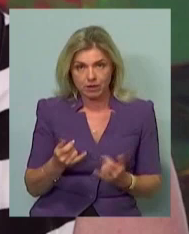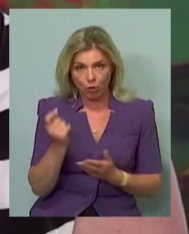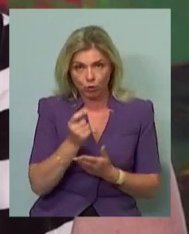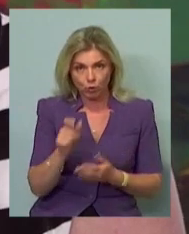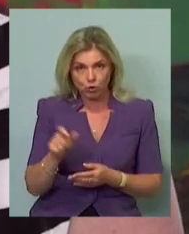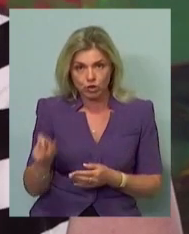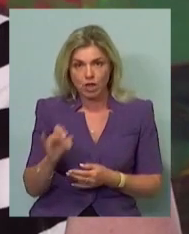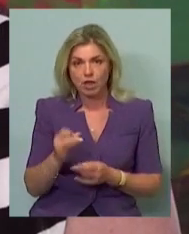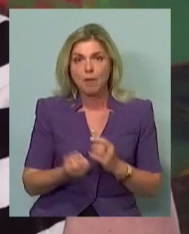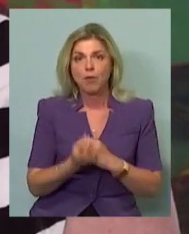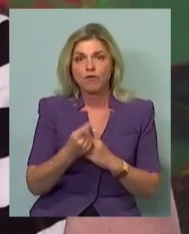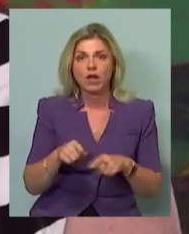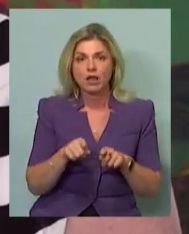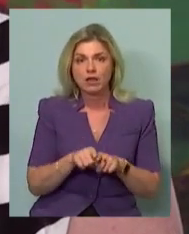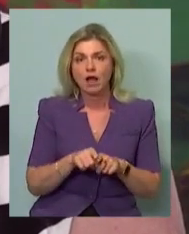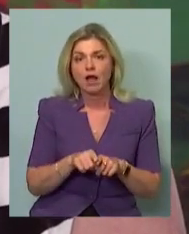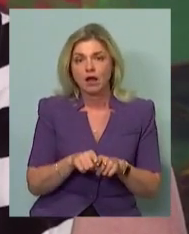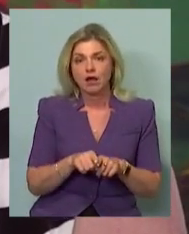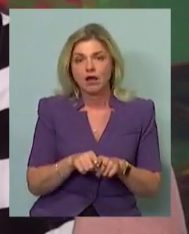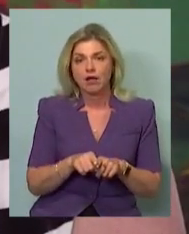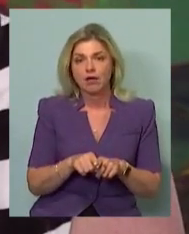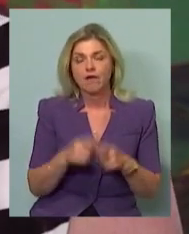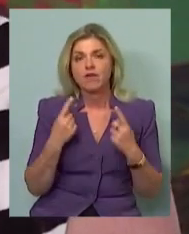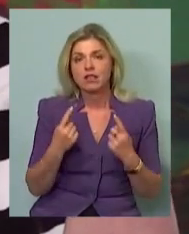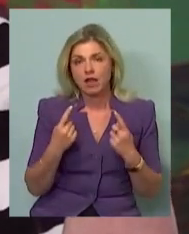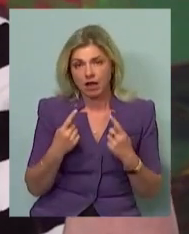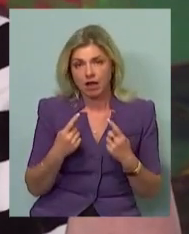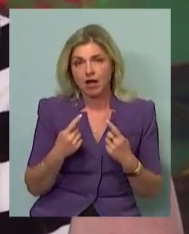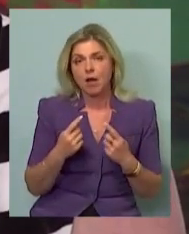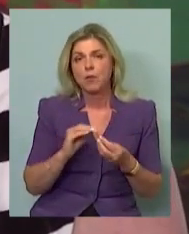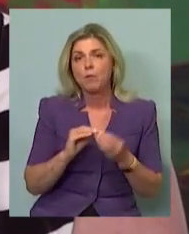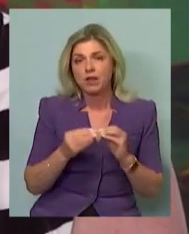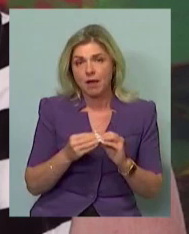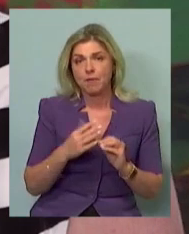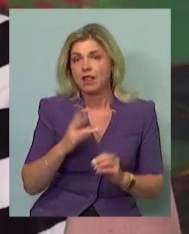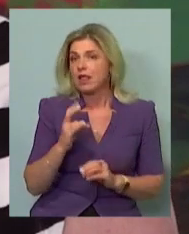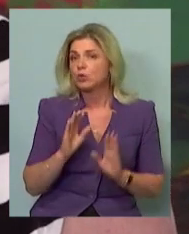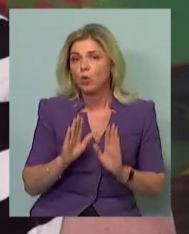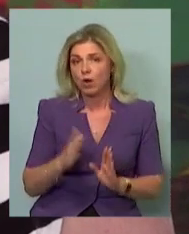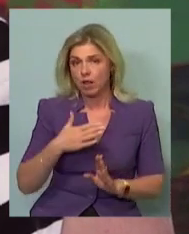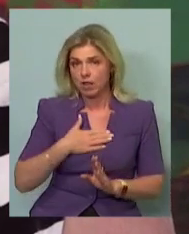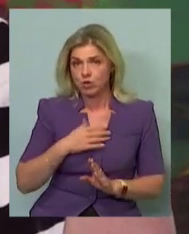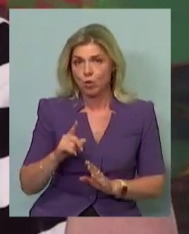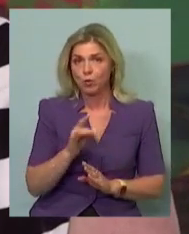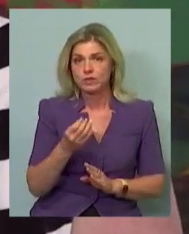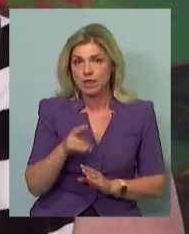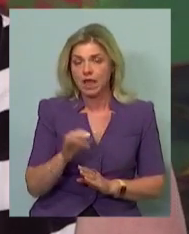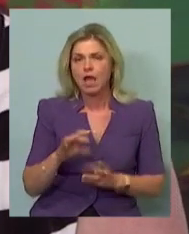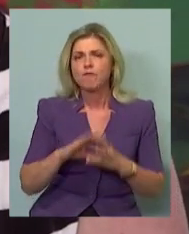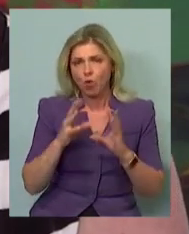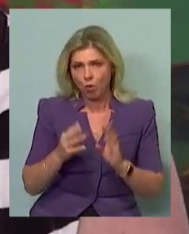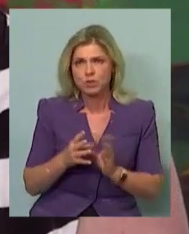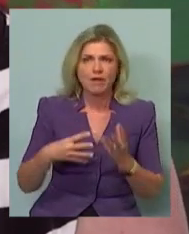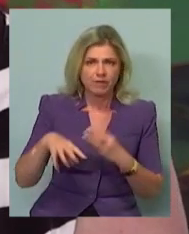така доволі велика лакуна. Я думаю, що це проблема не тільки нашого музею, а музею взагалі. І ми не маємо,